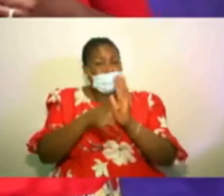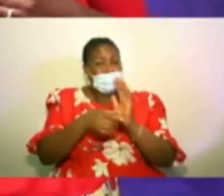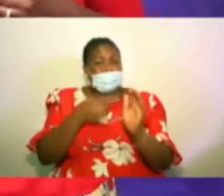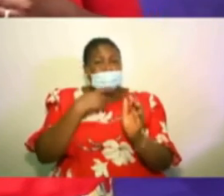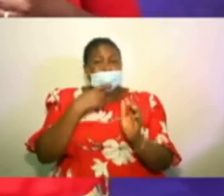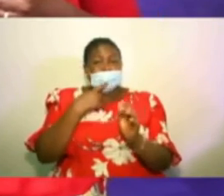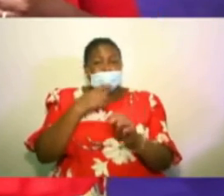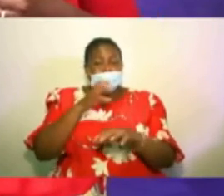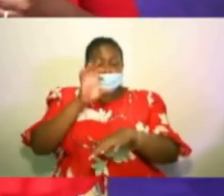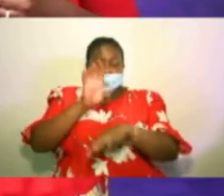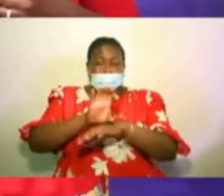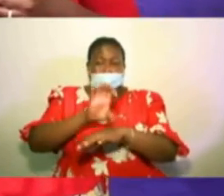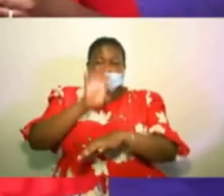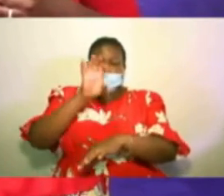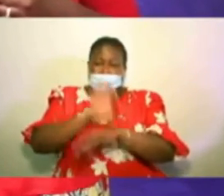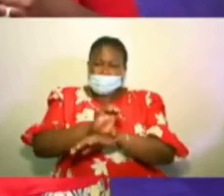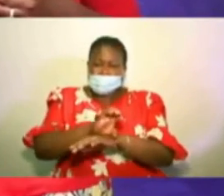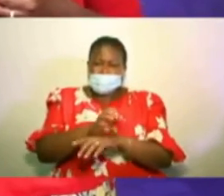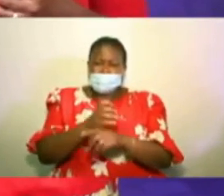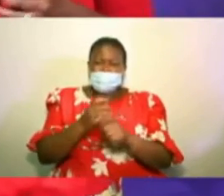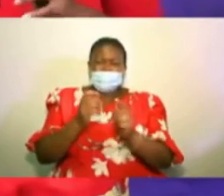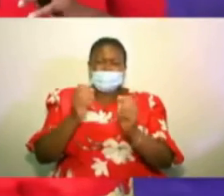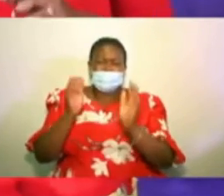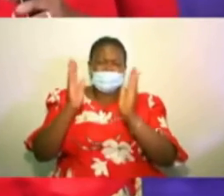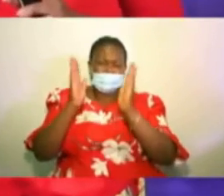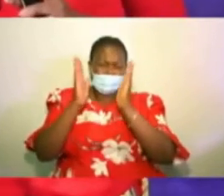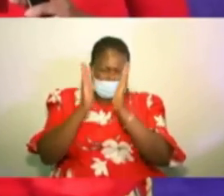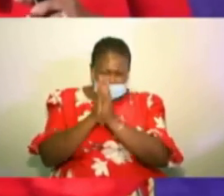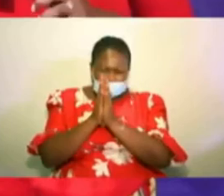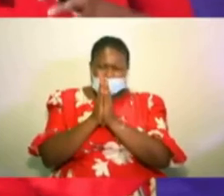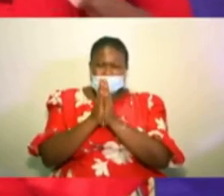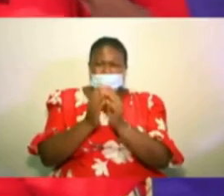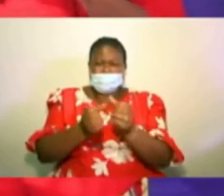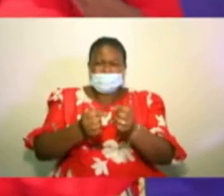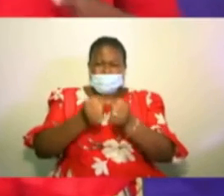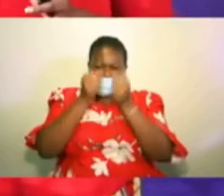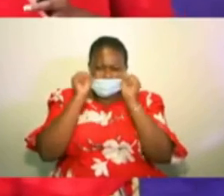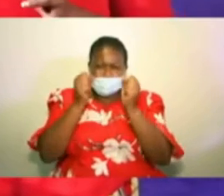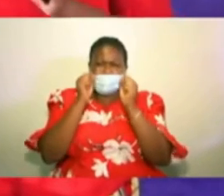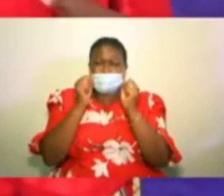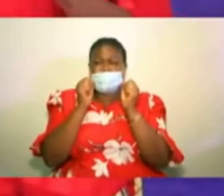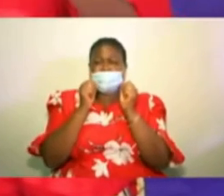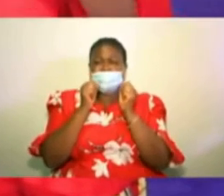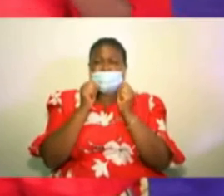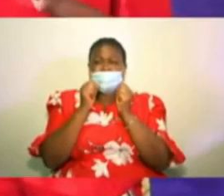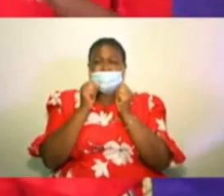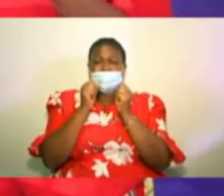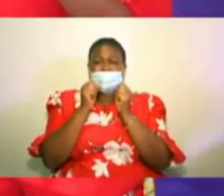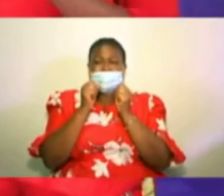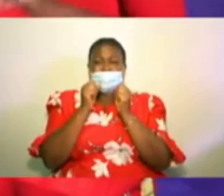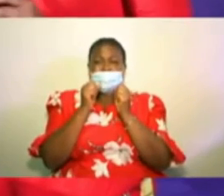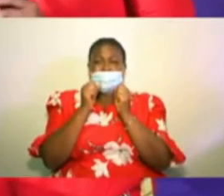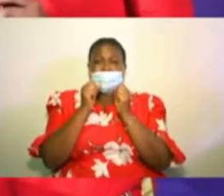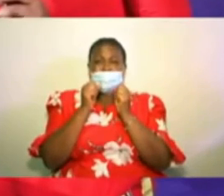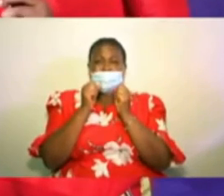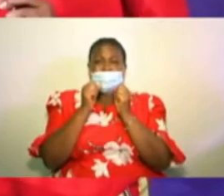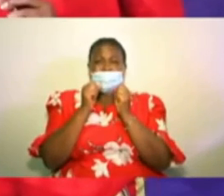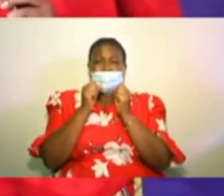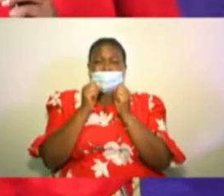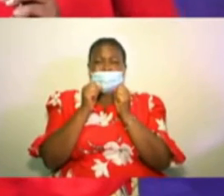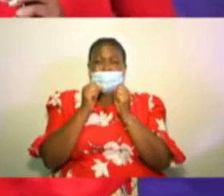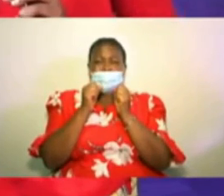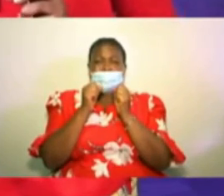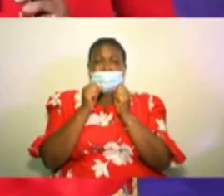church travailed in prayer. Et donc, il continue à dire que l'Église a tenu dans la prière. And